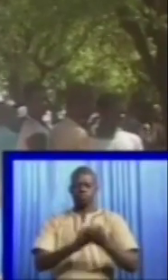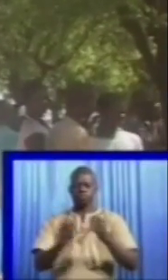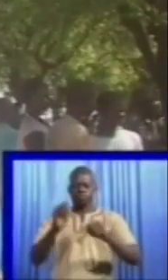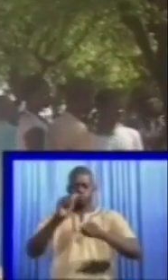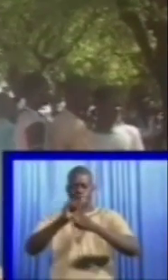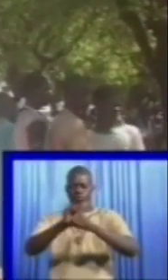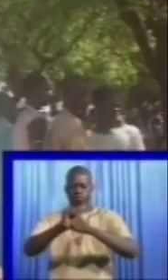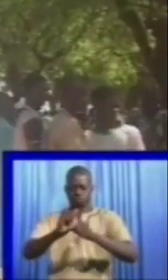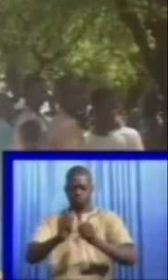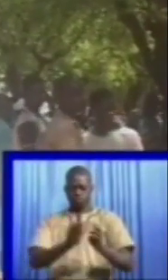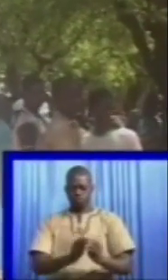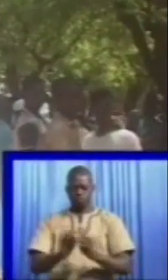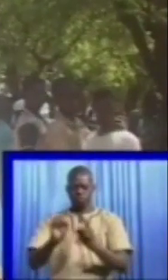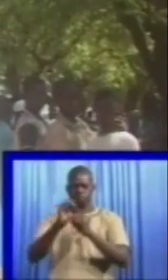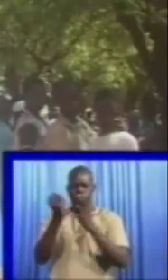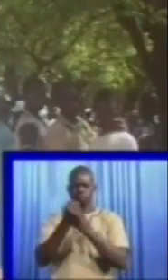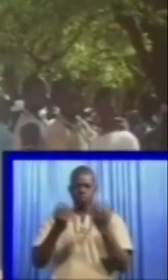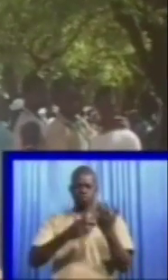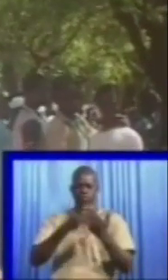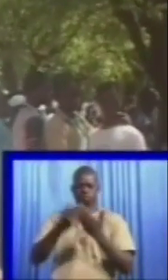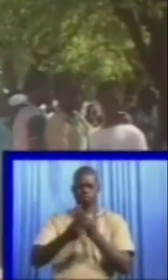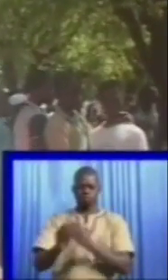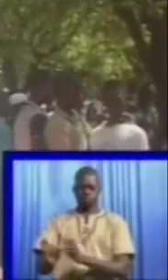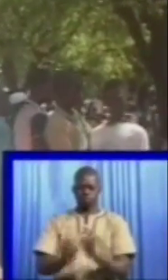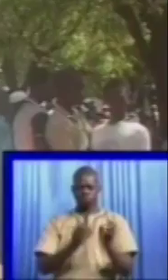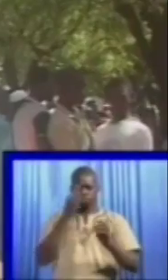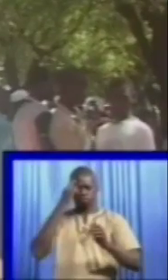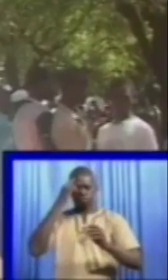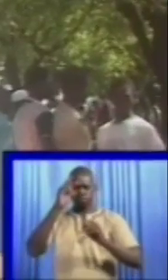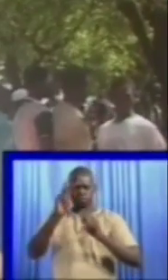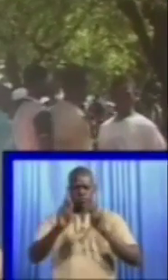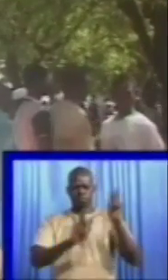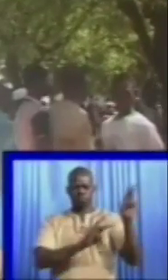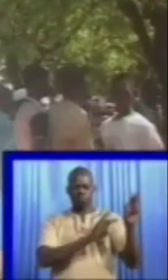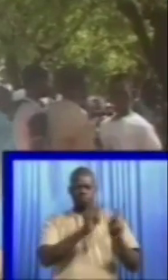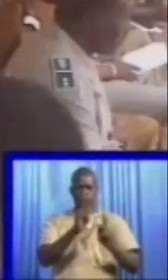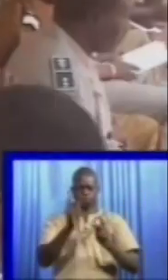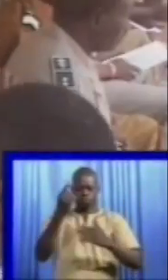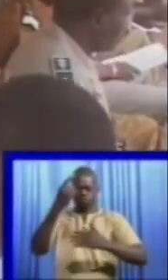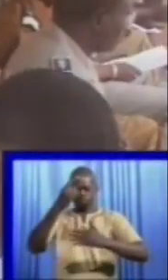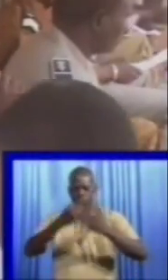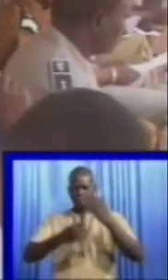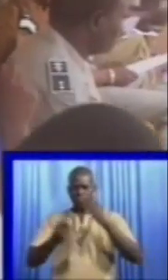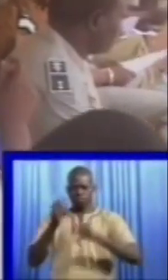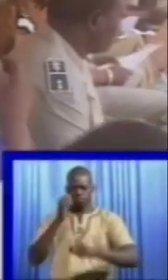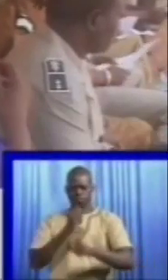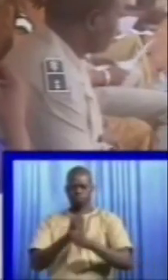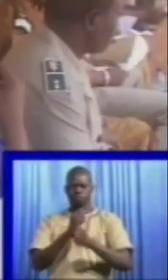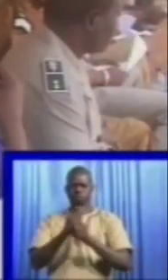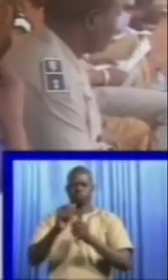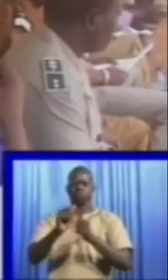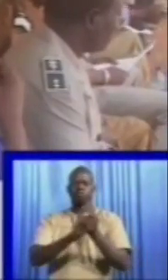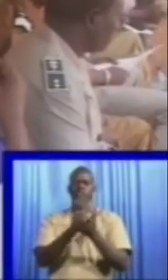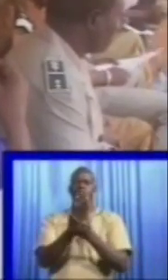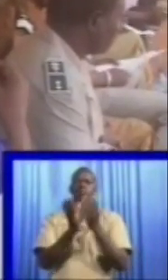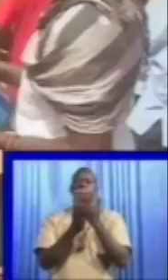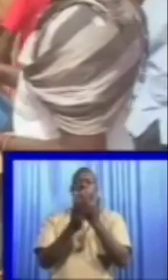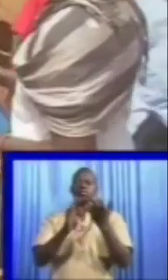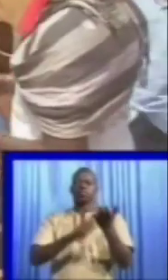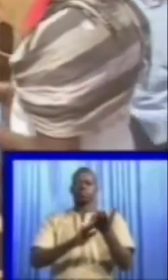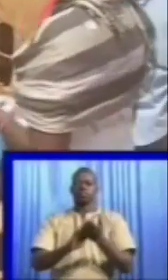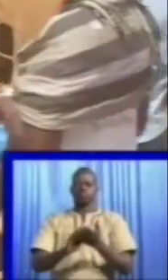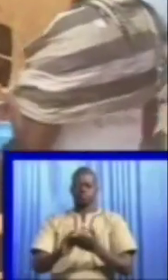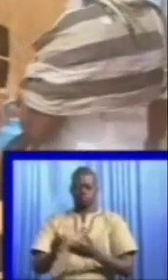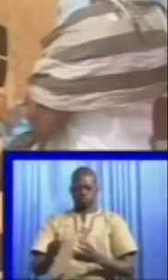mobilisation sociale que Plan fait à l'endroit des populations des zones dans lesquelles elle intervient. Le lavage des mains au savon est un